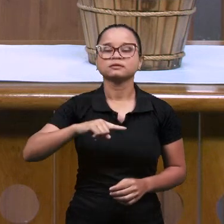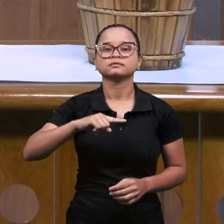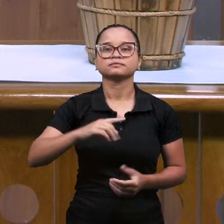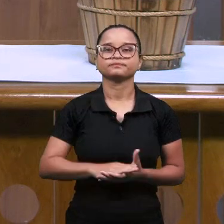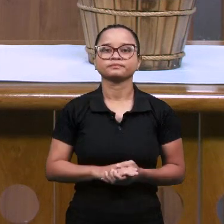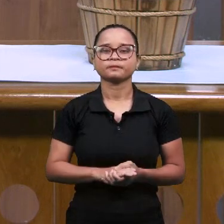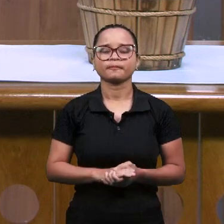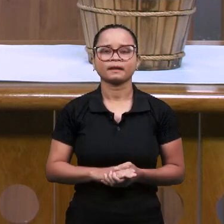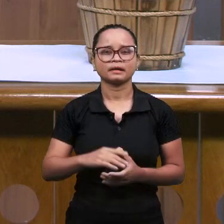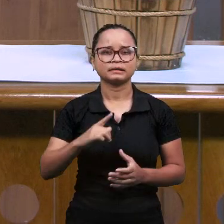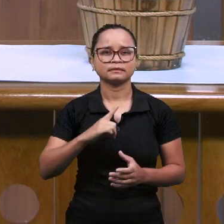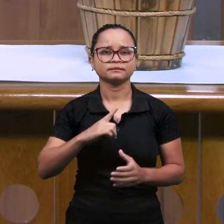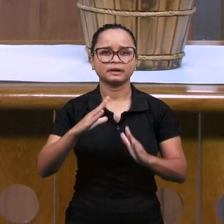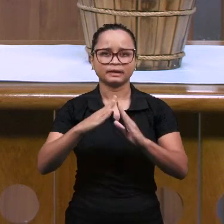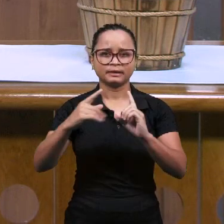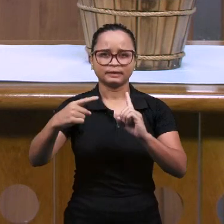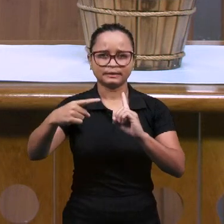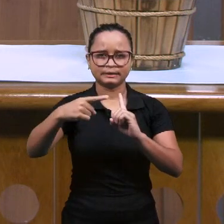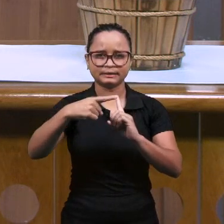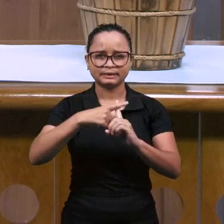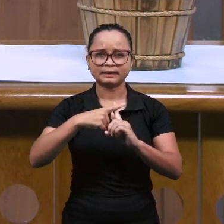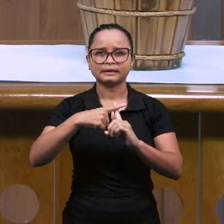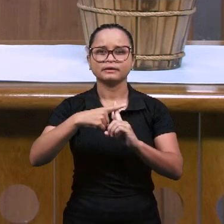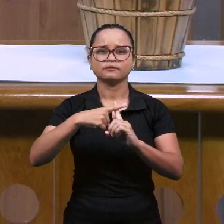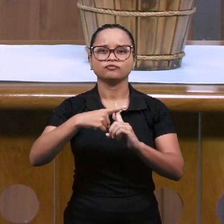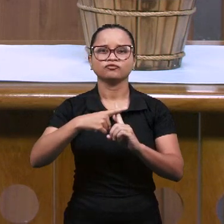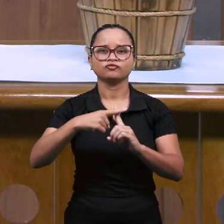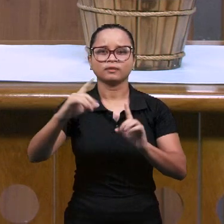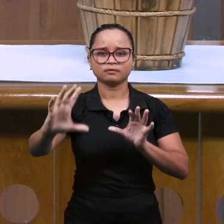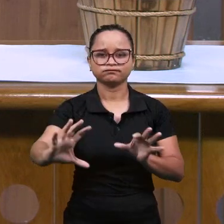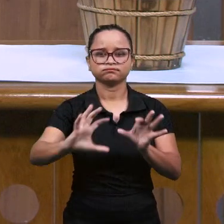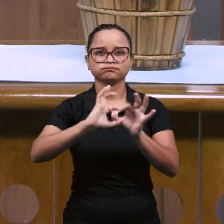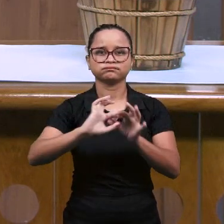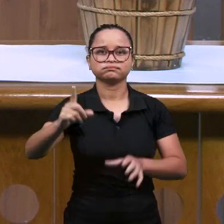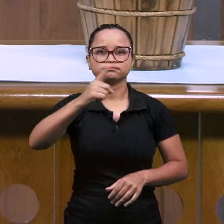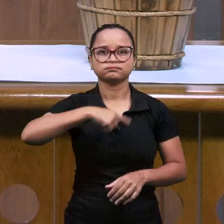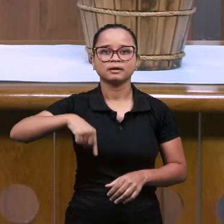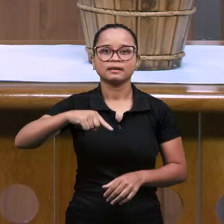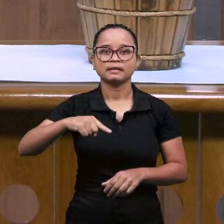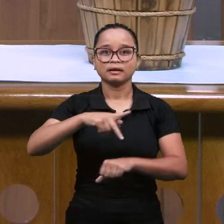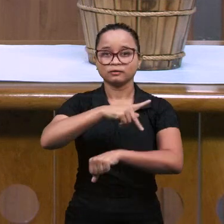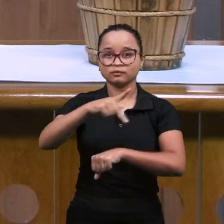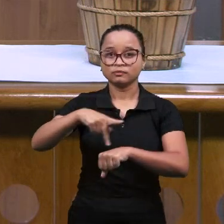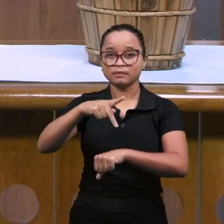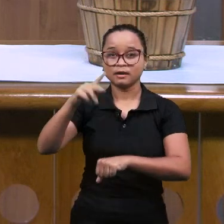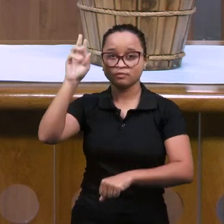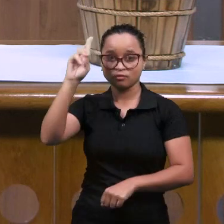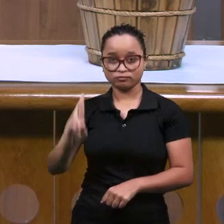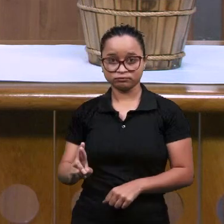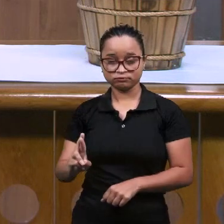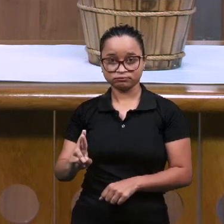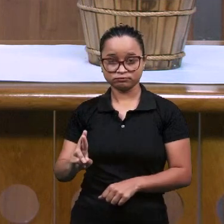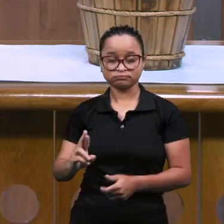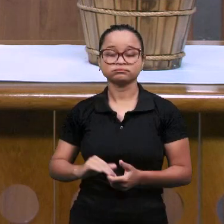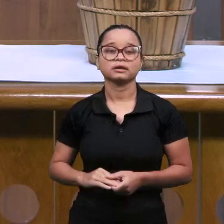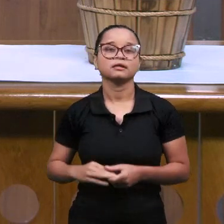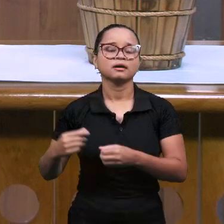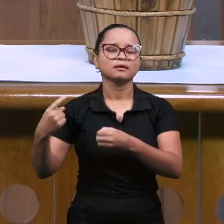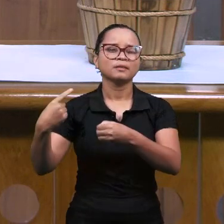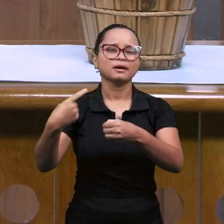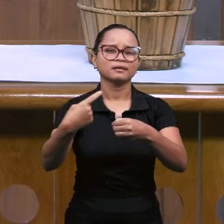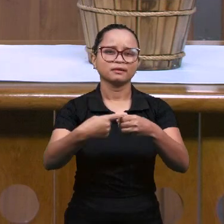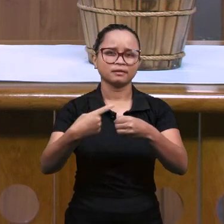des églises liées à nous en Russie, spécialement dans la région de Philippe-Mogorov. C'est une